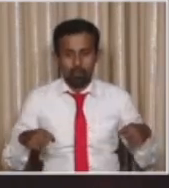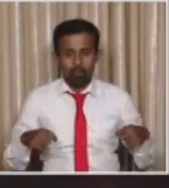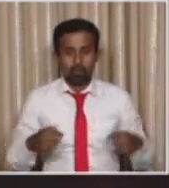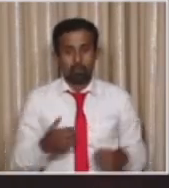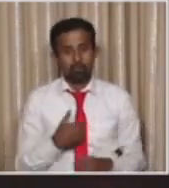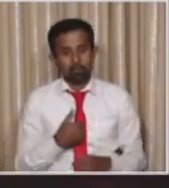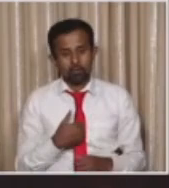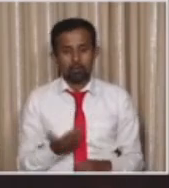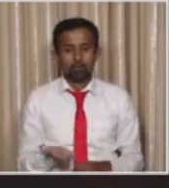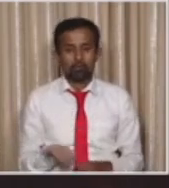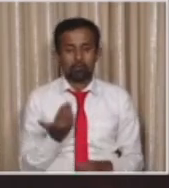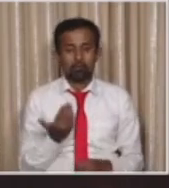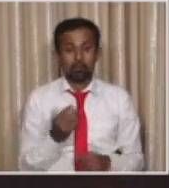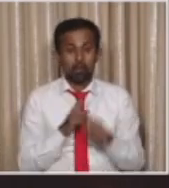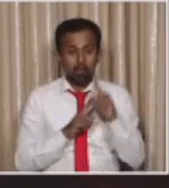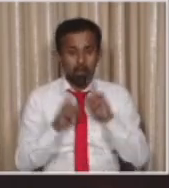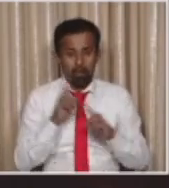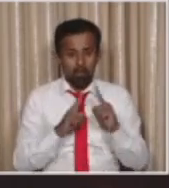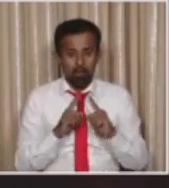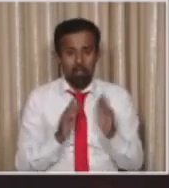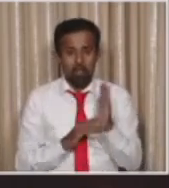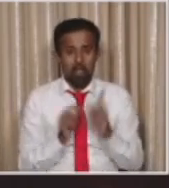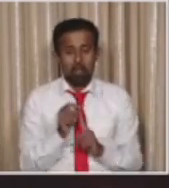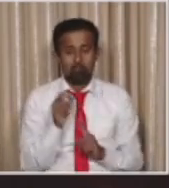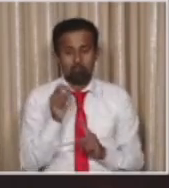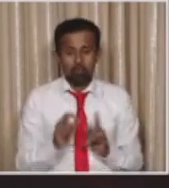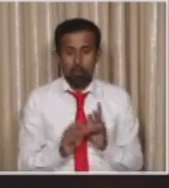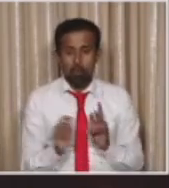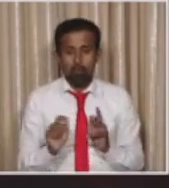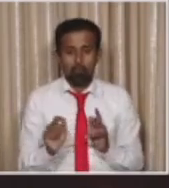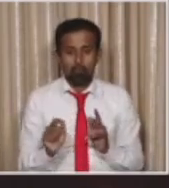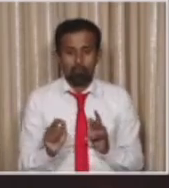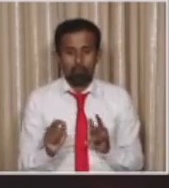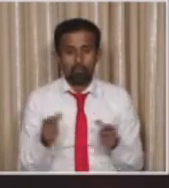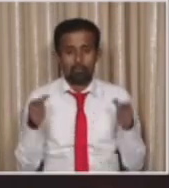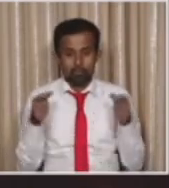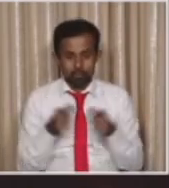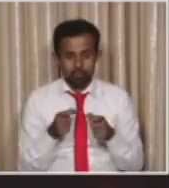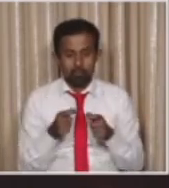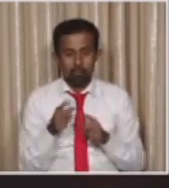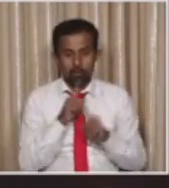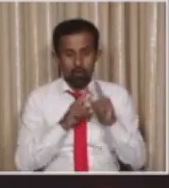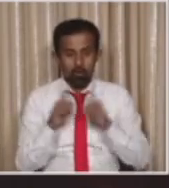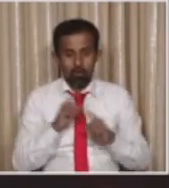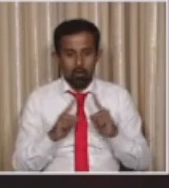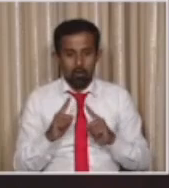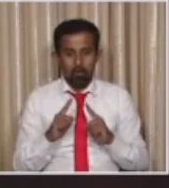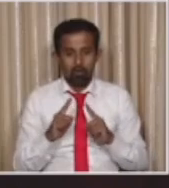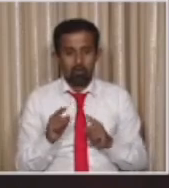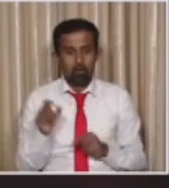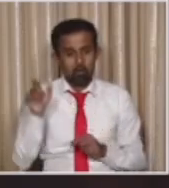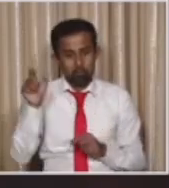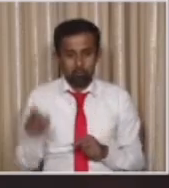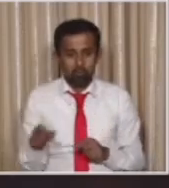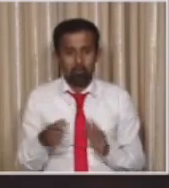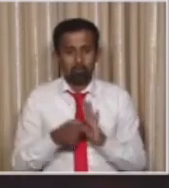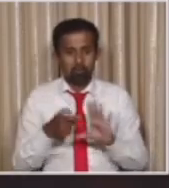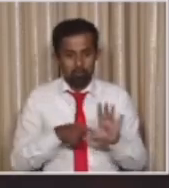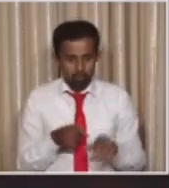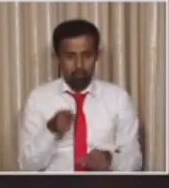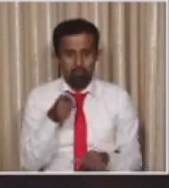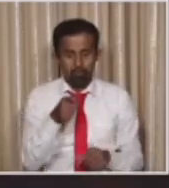දිරිමත් කරන සංවාදයක් අමාත්‍යංශයේ හෝයා එතන සමග ඇති කරගන්න ජනක රත්නායක මැතිතුමා උත්සාහ